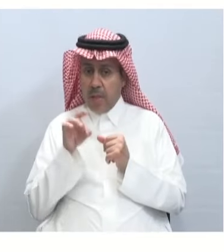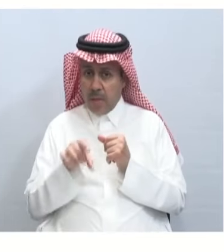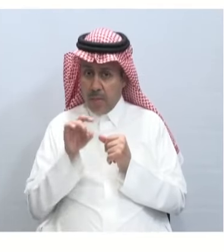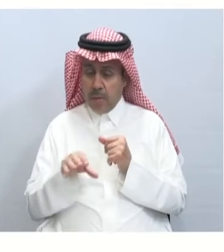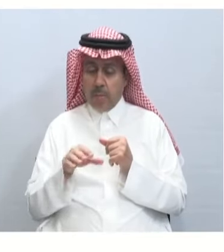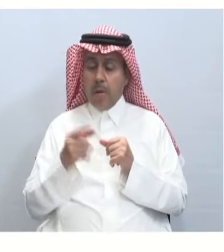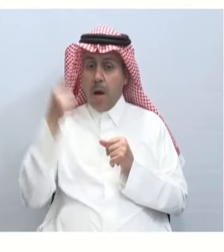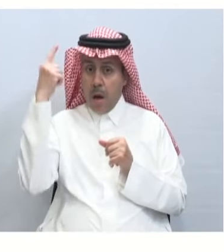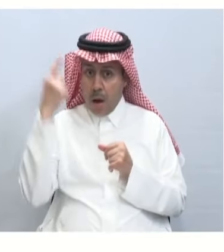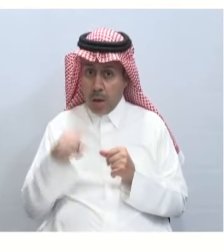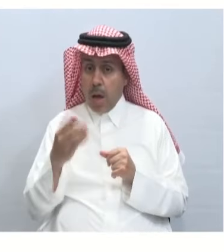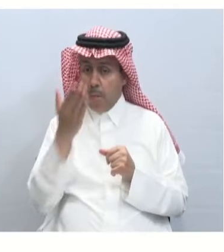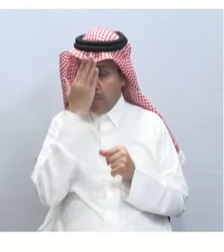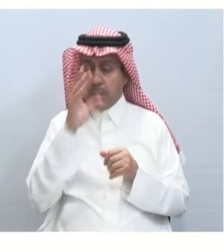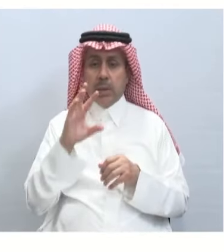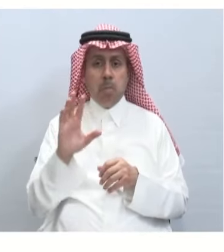العبادات